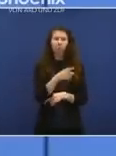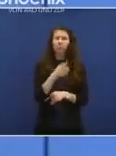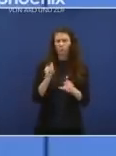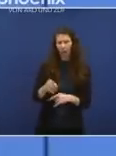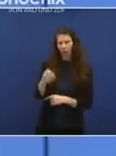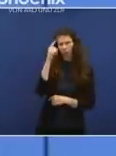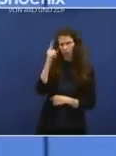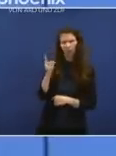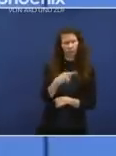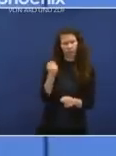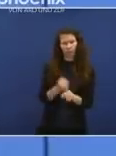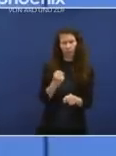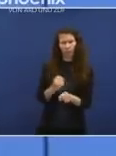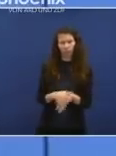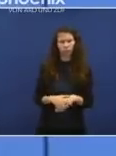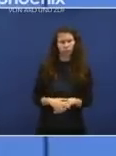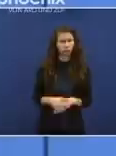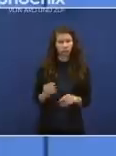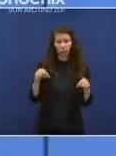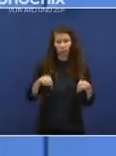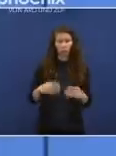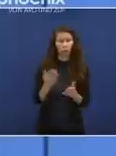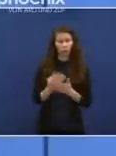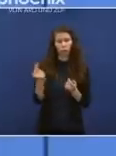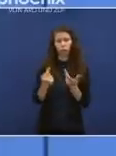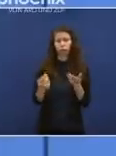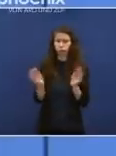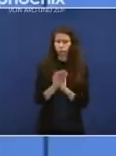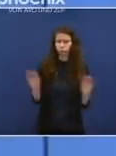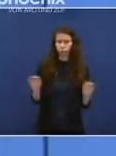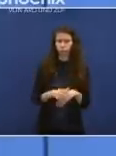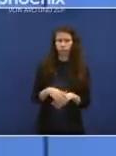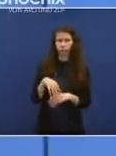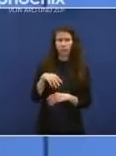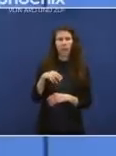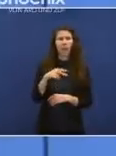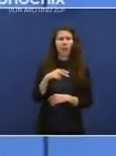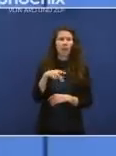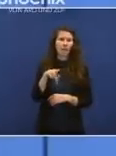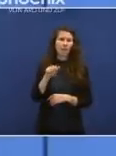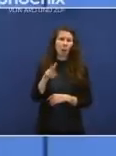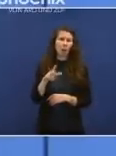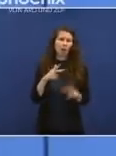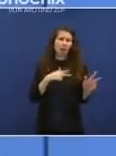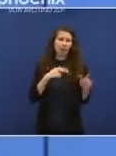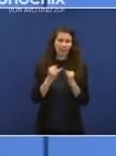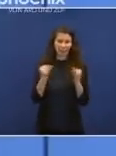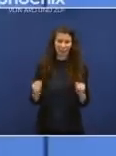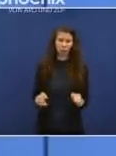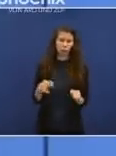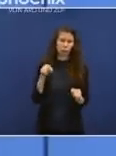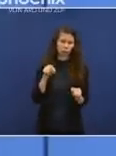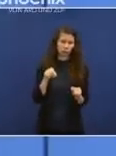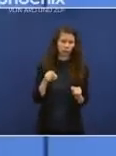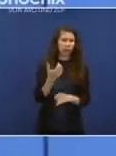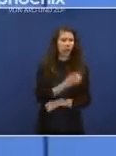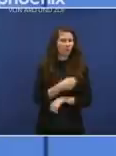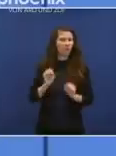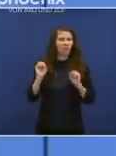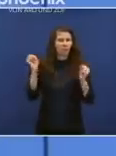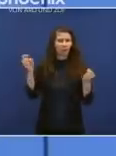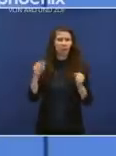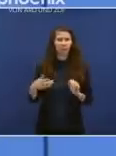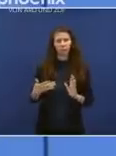tun, Herr Reitschuster. Das haben wir verschiedentlich an dieser Stelle gesagt, dass das PAI die Impfkampagne